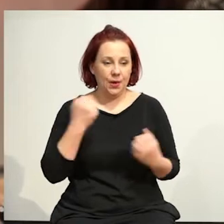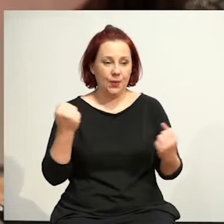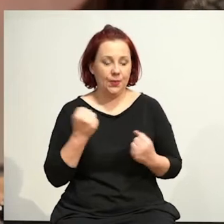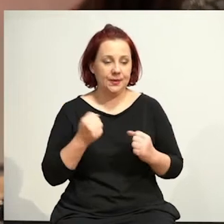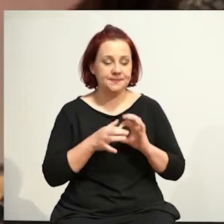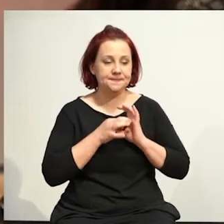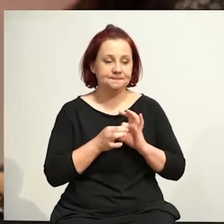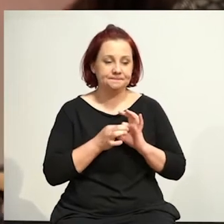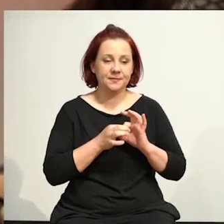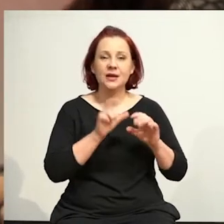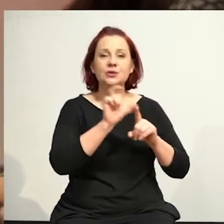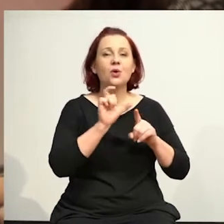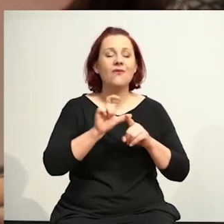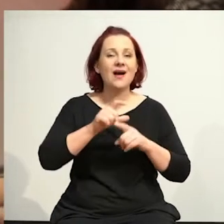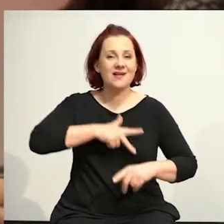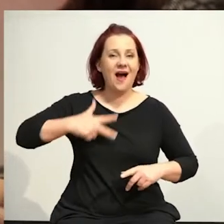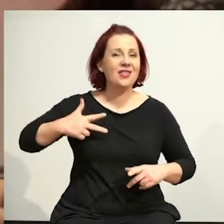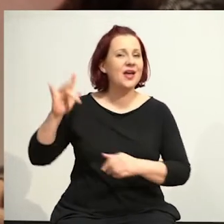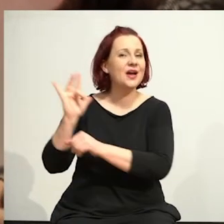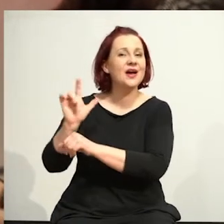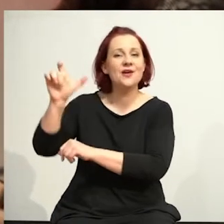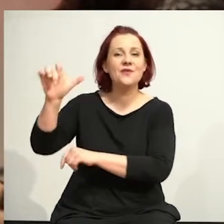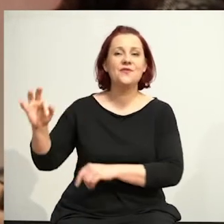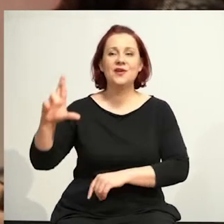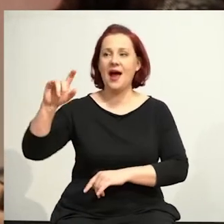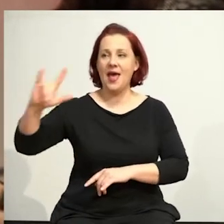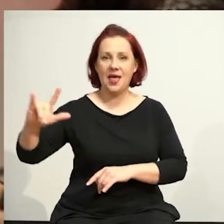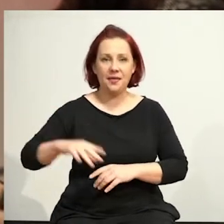słowa kanadyjskiego krytyka Nordowa Fraya, który